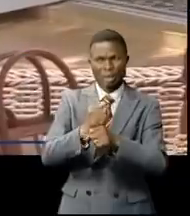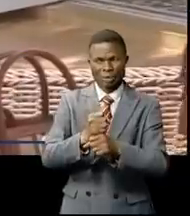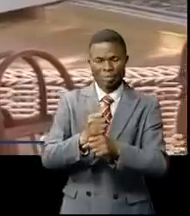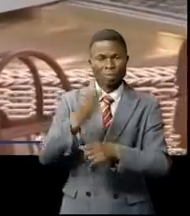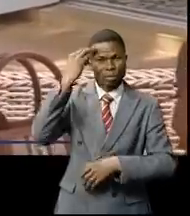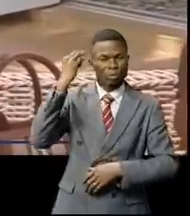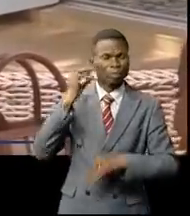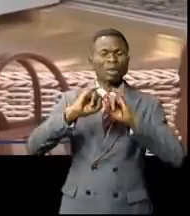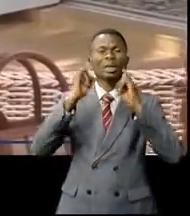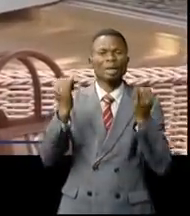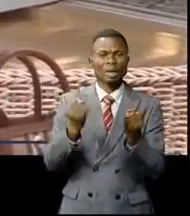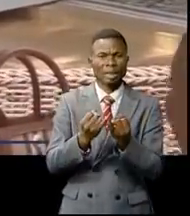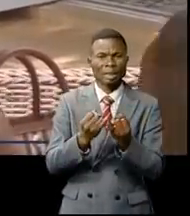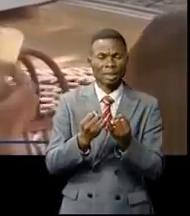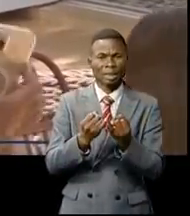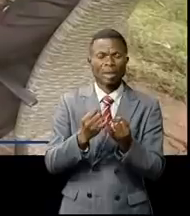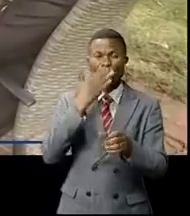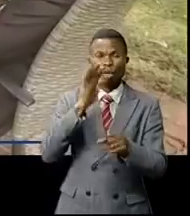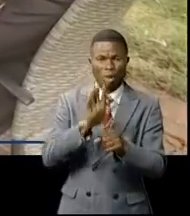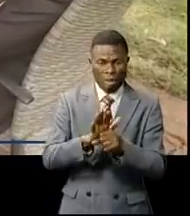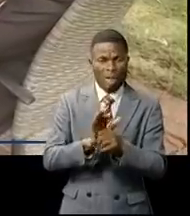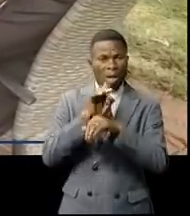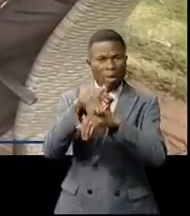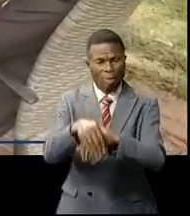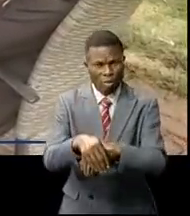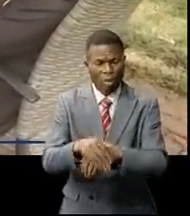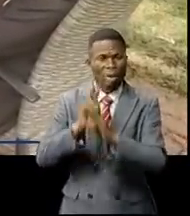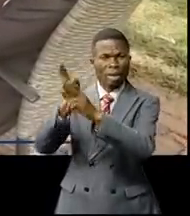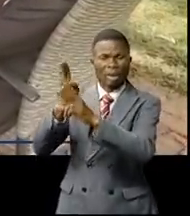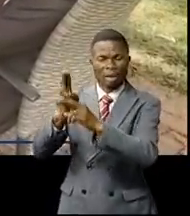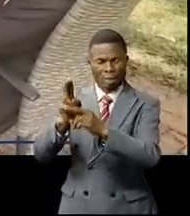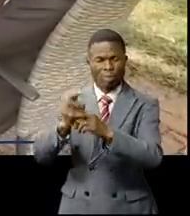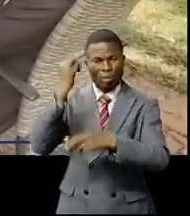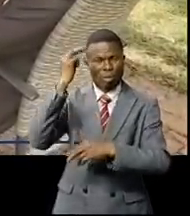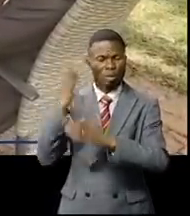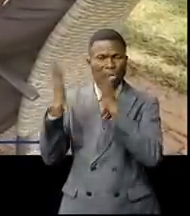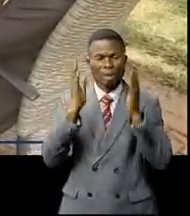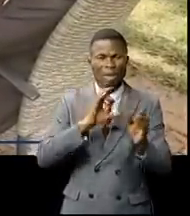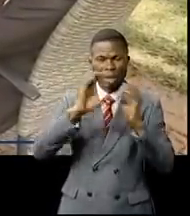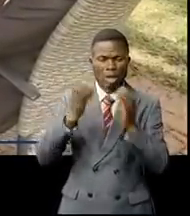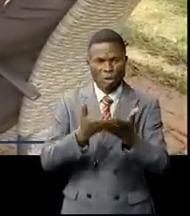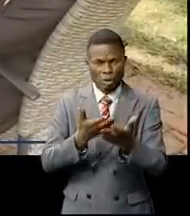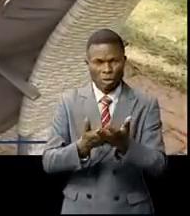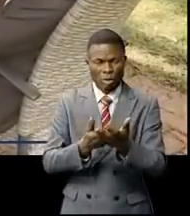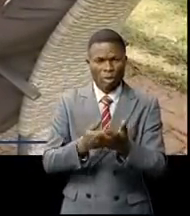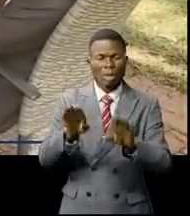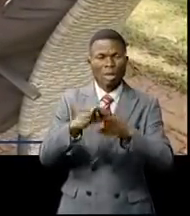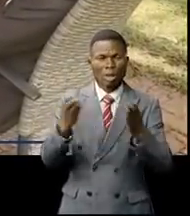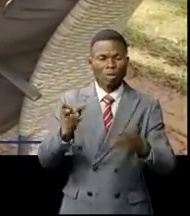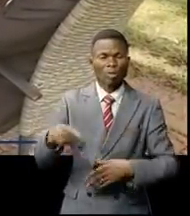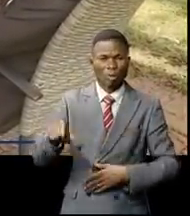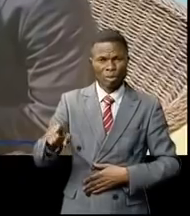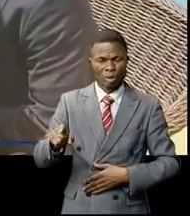le ministre de l'industrie qui a promis en faire part à son collègue des transports voies de communication et d enclavement